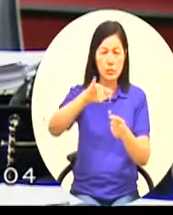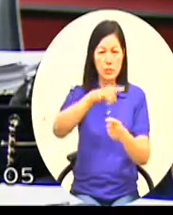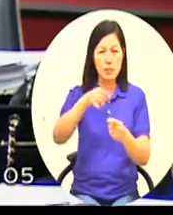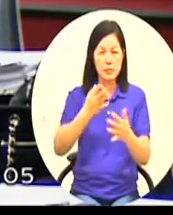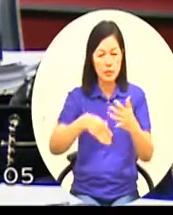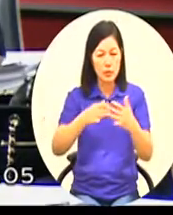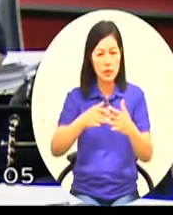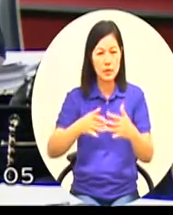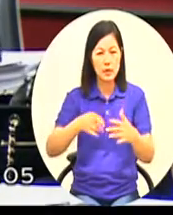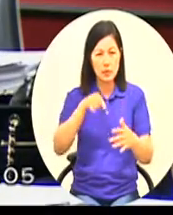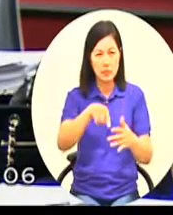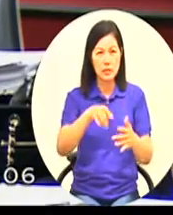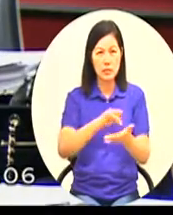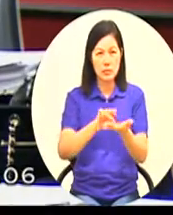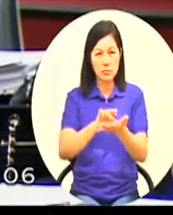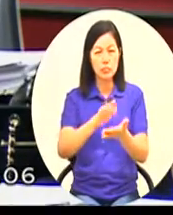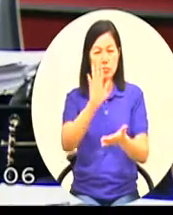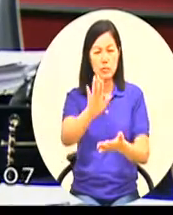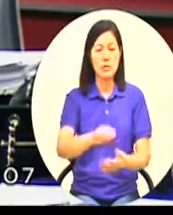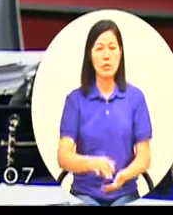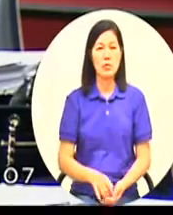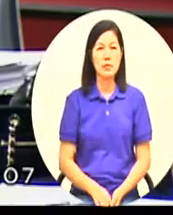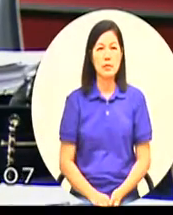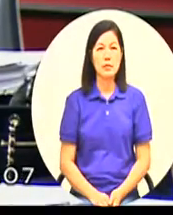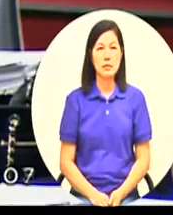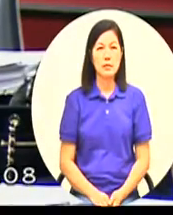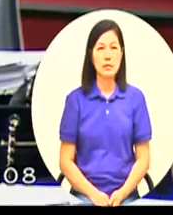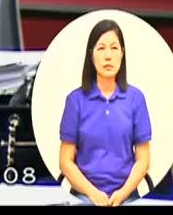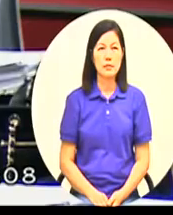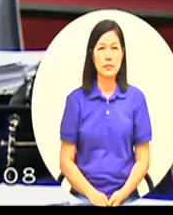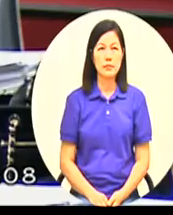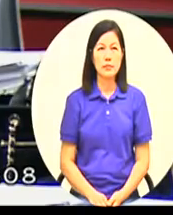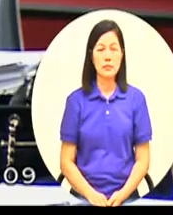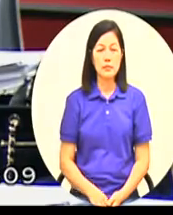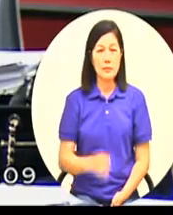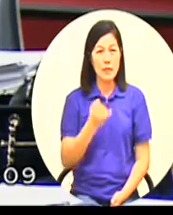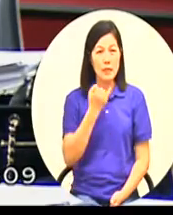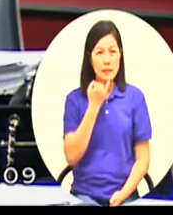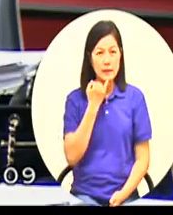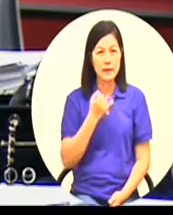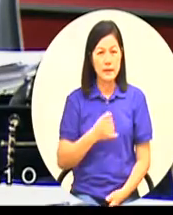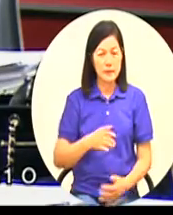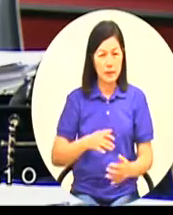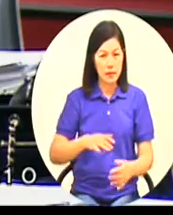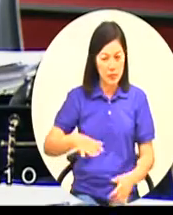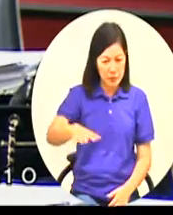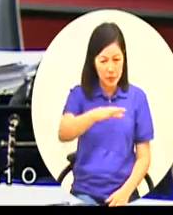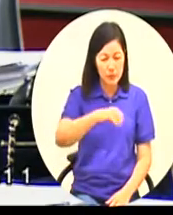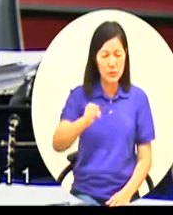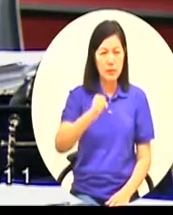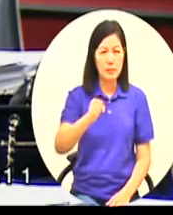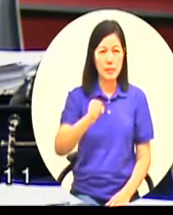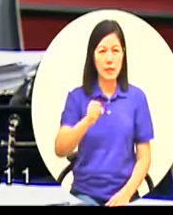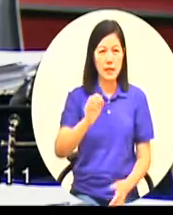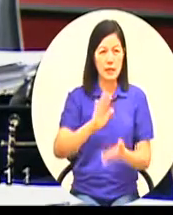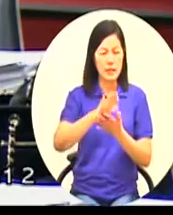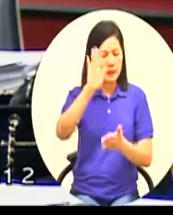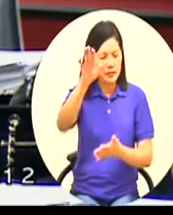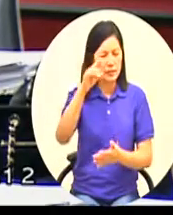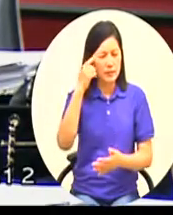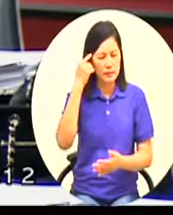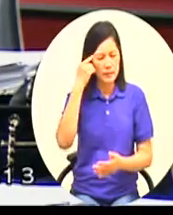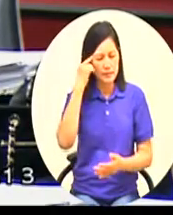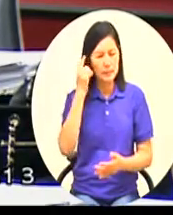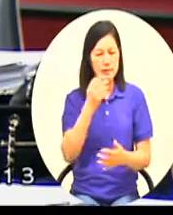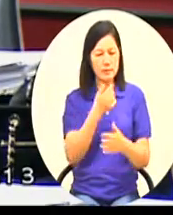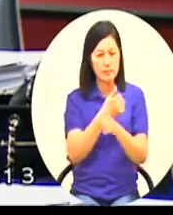内。我们有没有办法就是进行全面式，将来啦，试着考虑一下，进